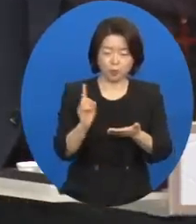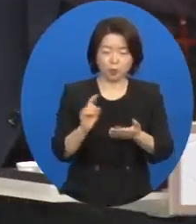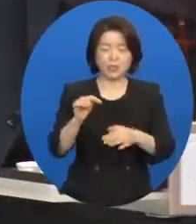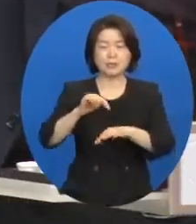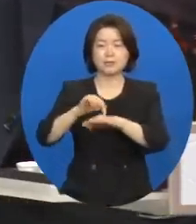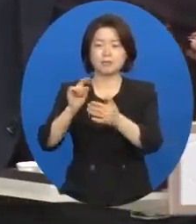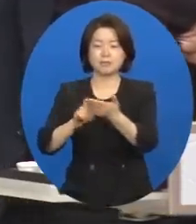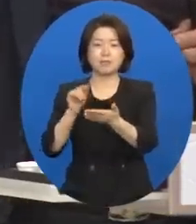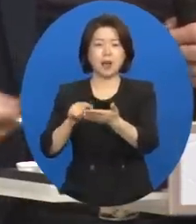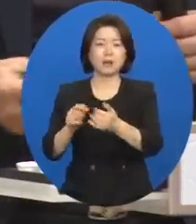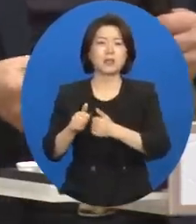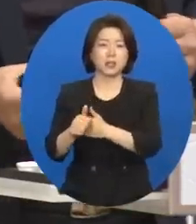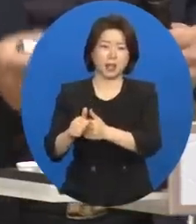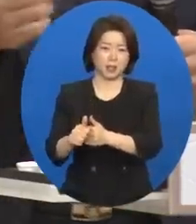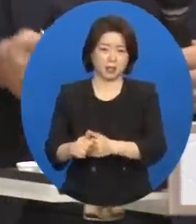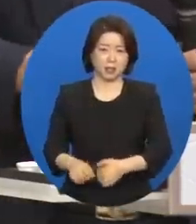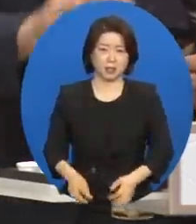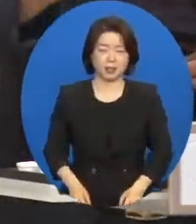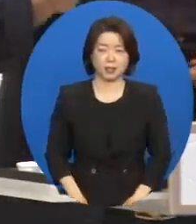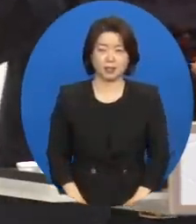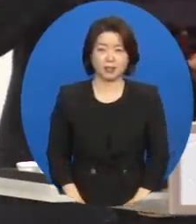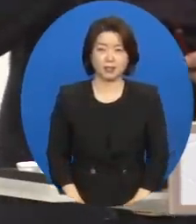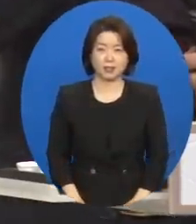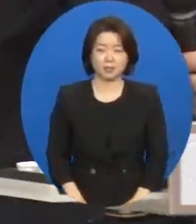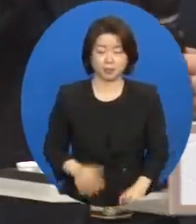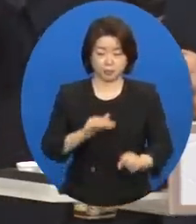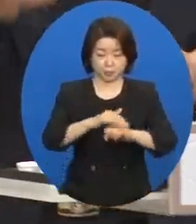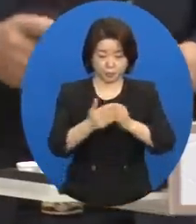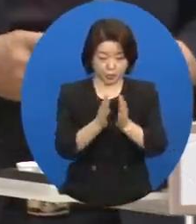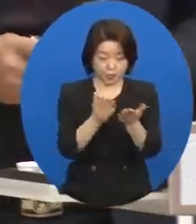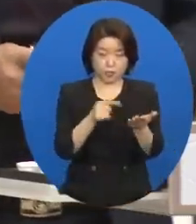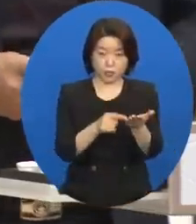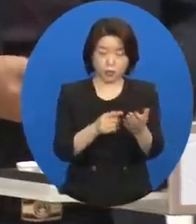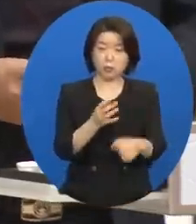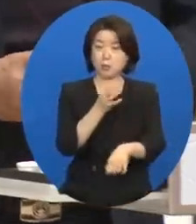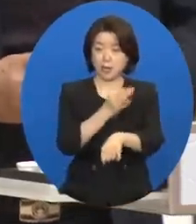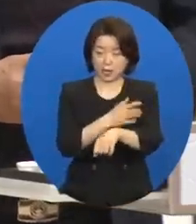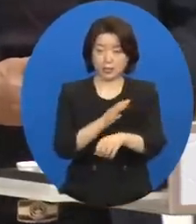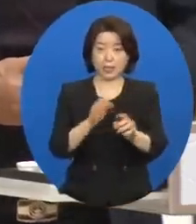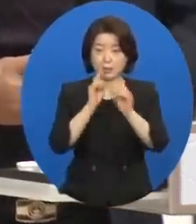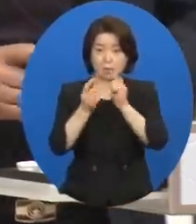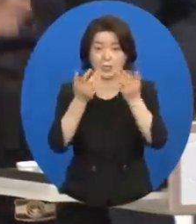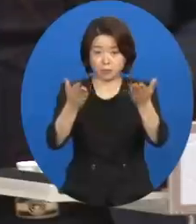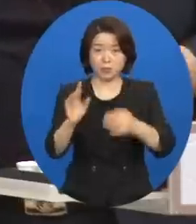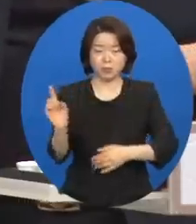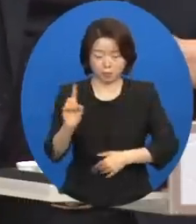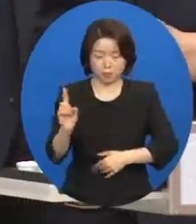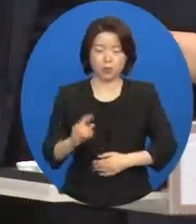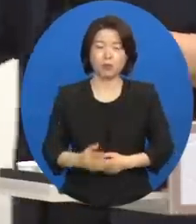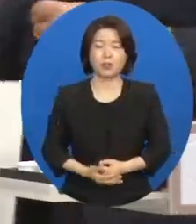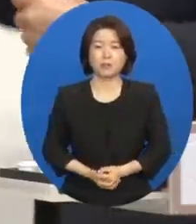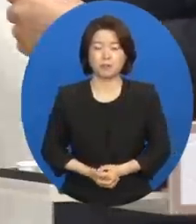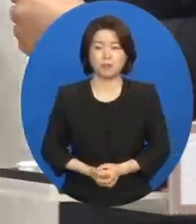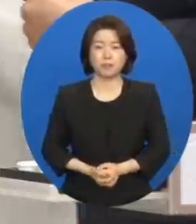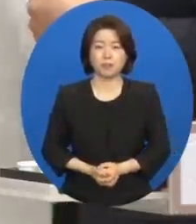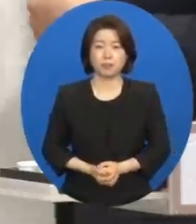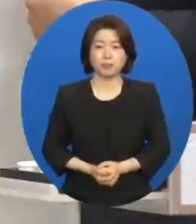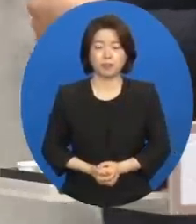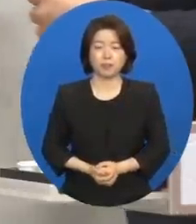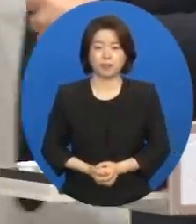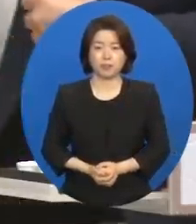있습니다. 뭐 성경에 그냥 간단하게 그냥 말씀을 드린다면, 자,